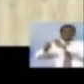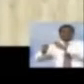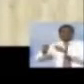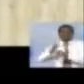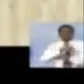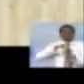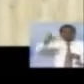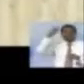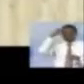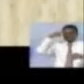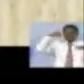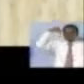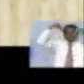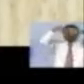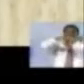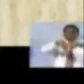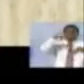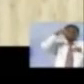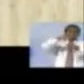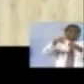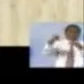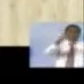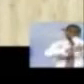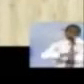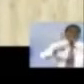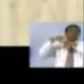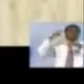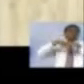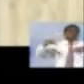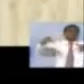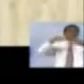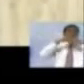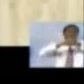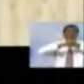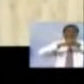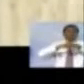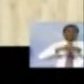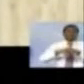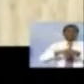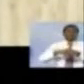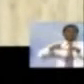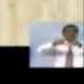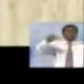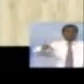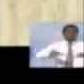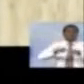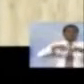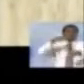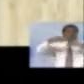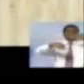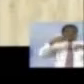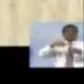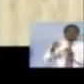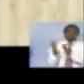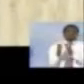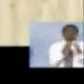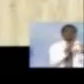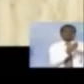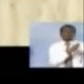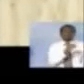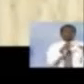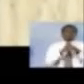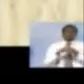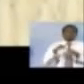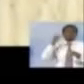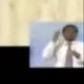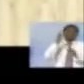Une politique d'intégration régionale à consolider. Un cadre législatif et réglementaire